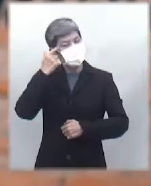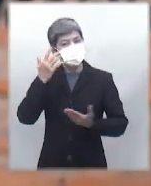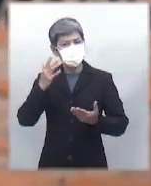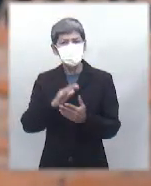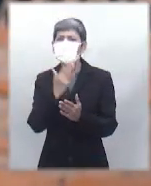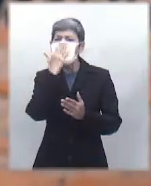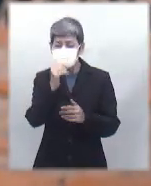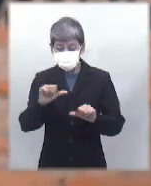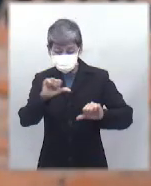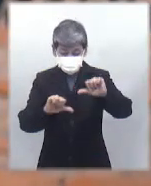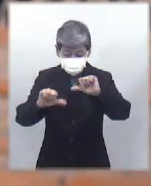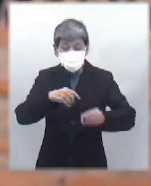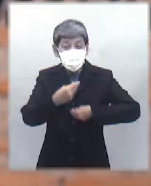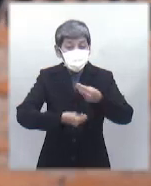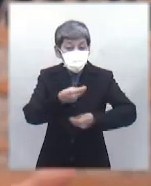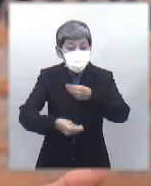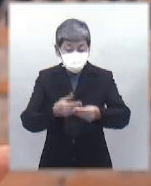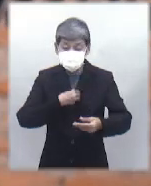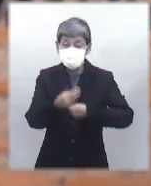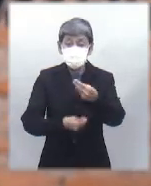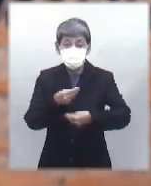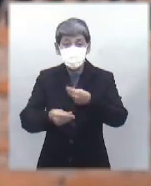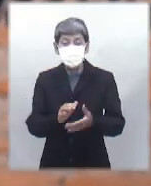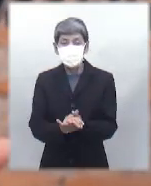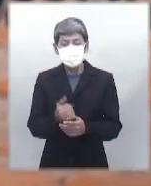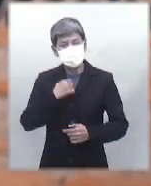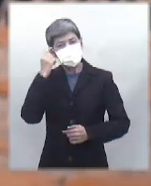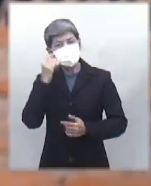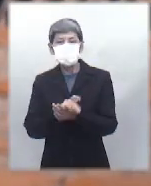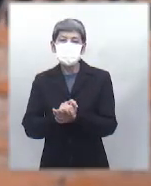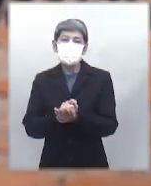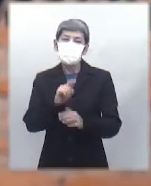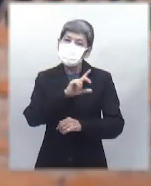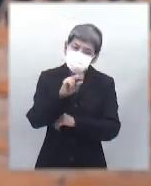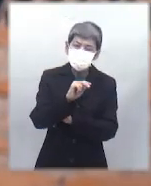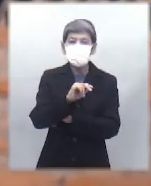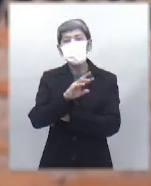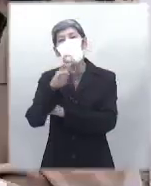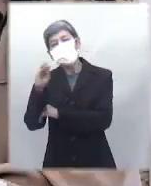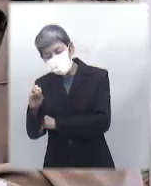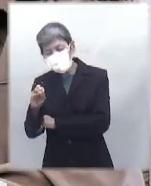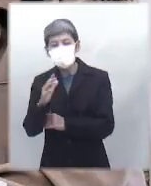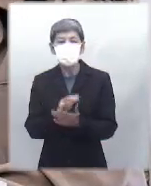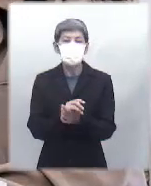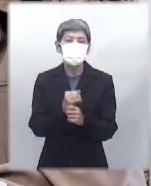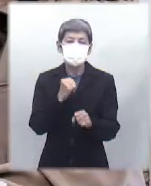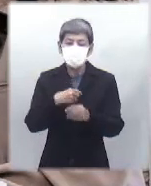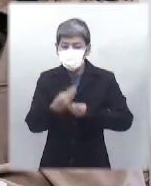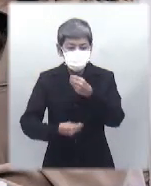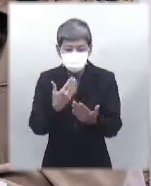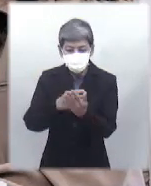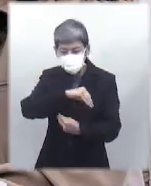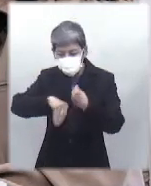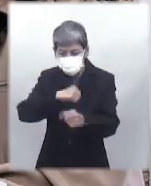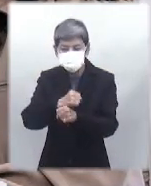เพราะว่าไอ้น้ำยาที่เราไปขายเขาเนี่ยสมมุติผมไปขายคุณอุ๋ยใช่ไหมคุณอุ๋ยเครดิต30วันไอ้คนนู้น 60วันเพราะพอขายๆไป